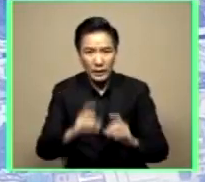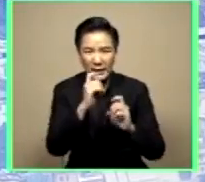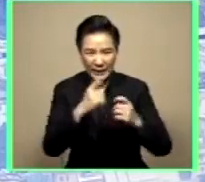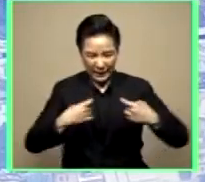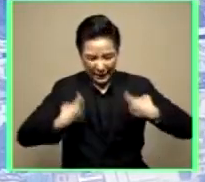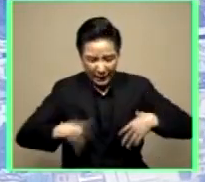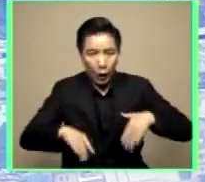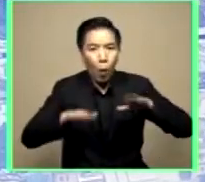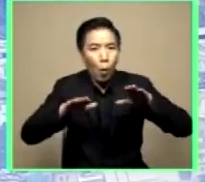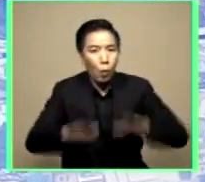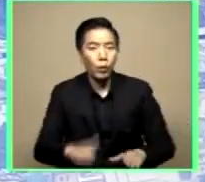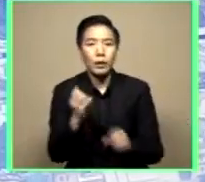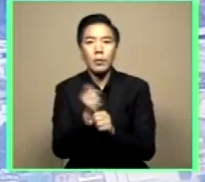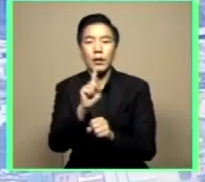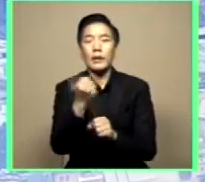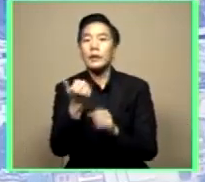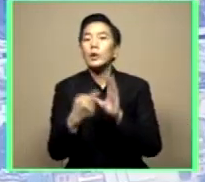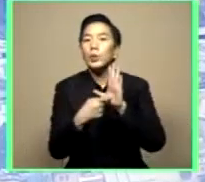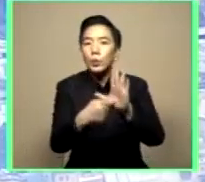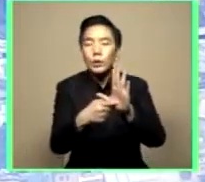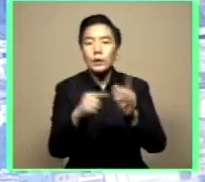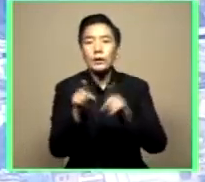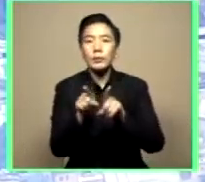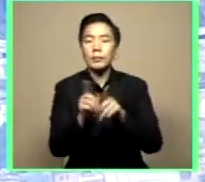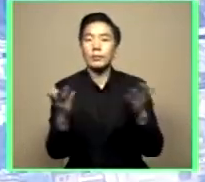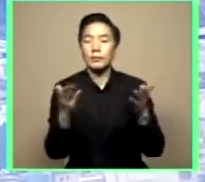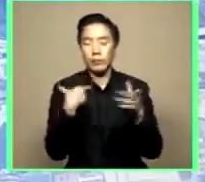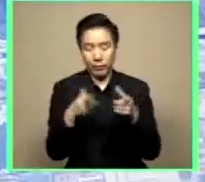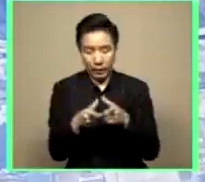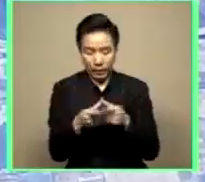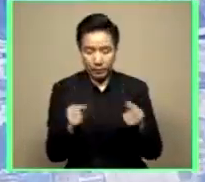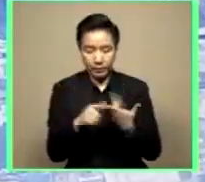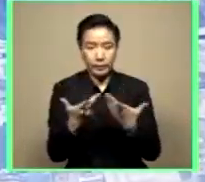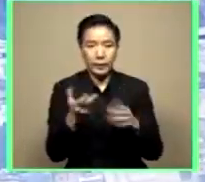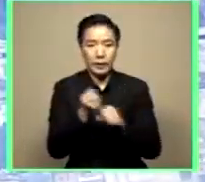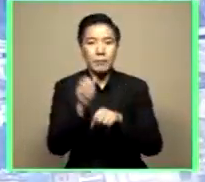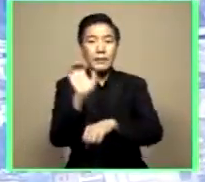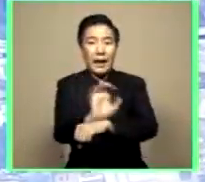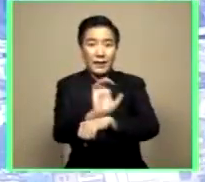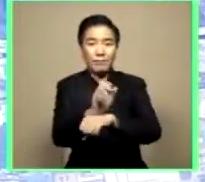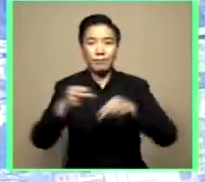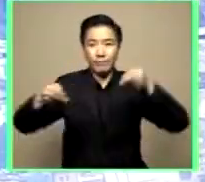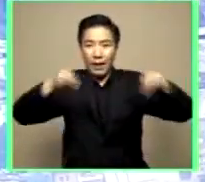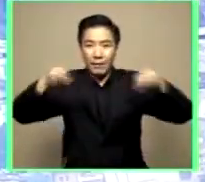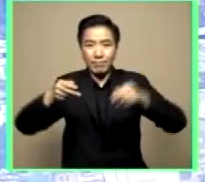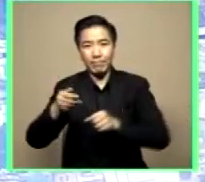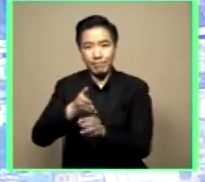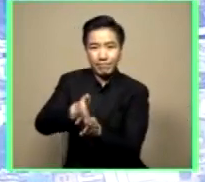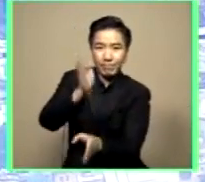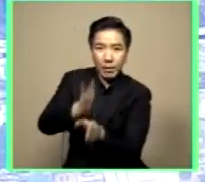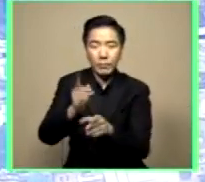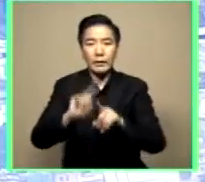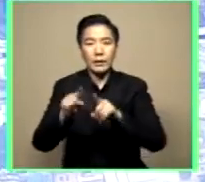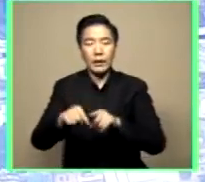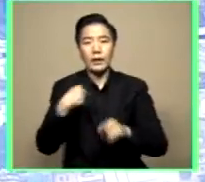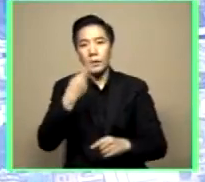ยอย่างกรณีของเรื่องการถ่ายกองถ่ายภาพยนตร์อันนี้ถูกปร